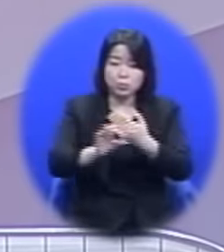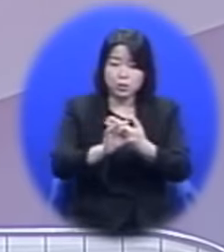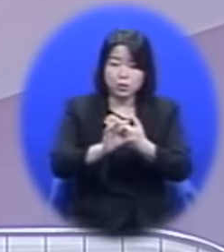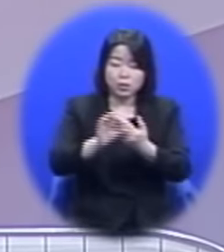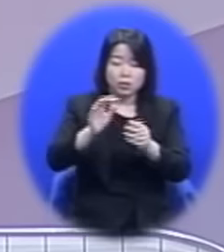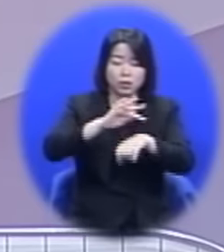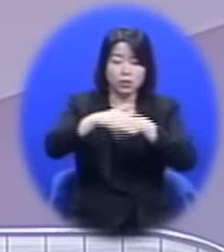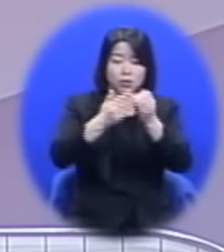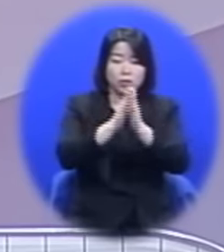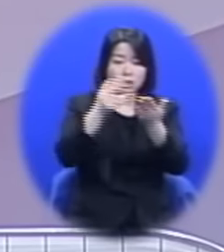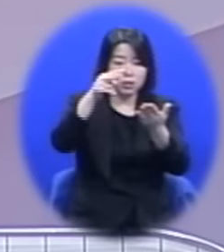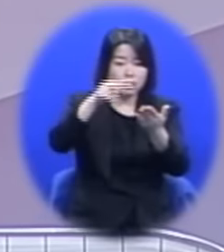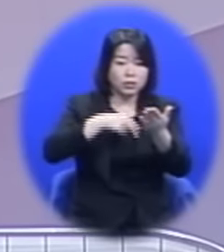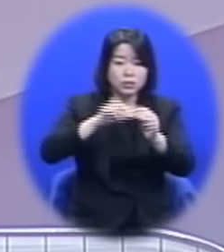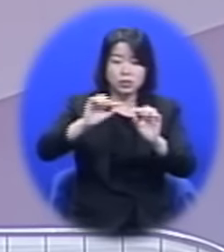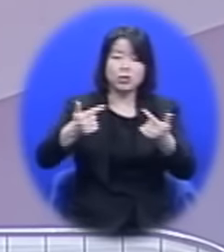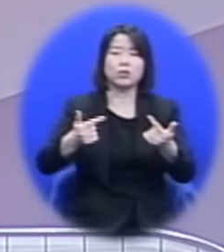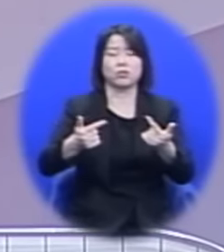것은 성경밖에 없어요.